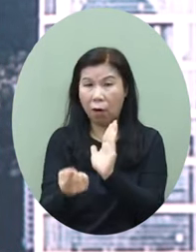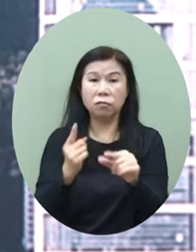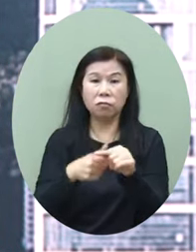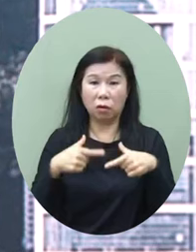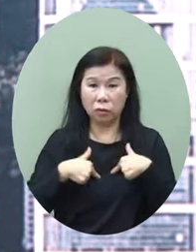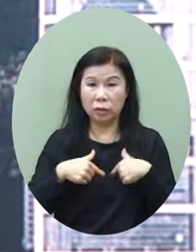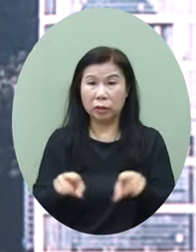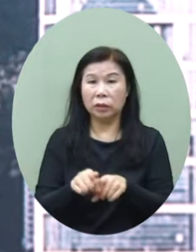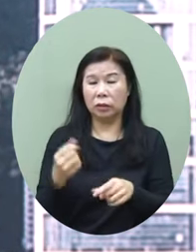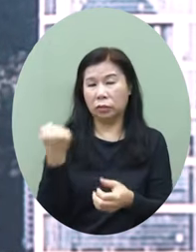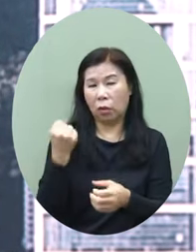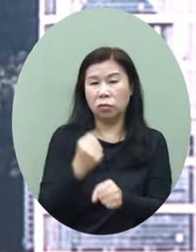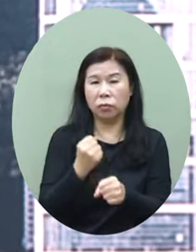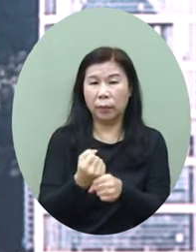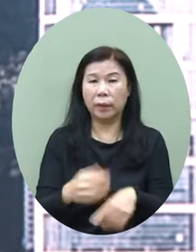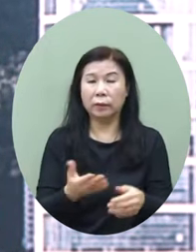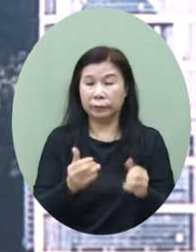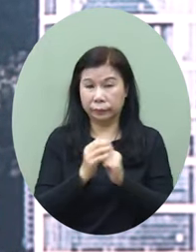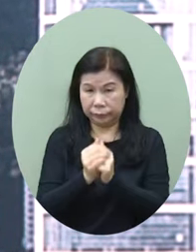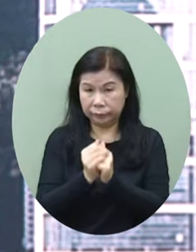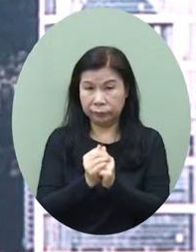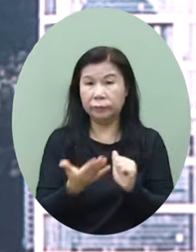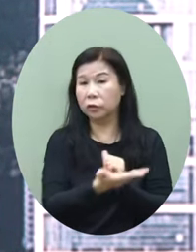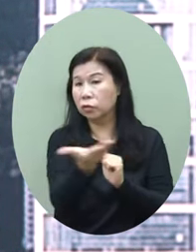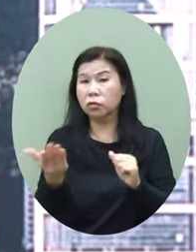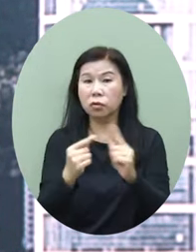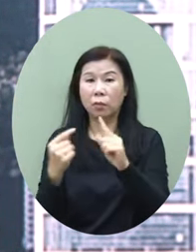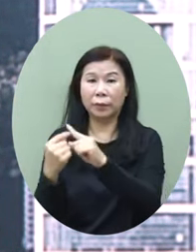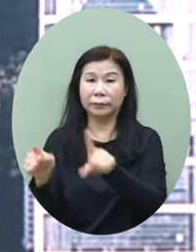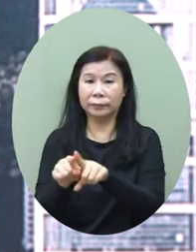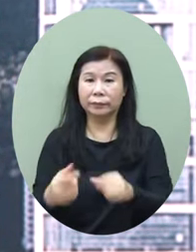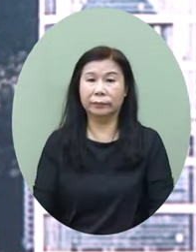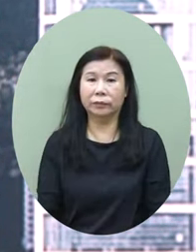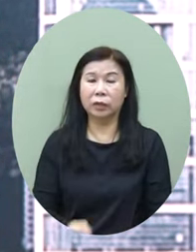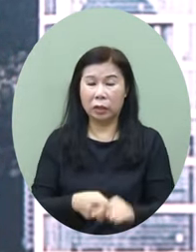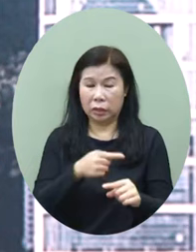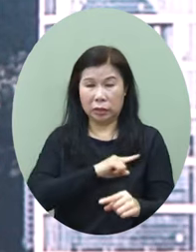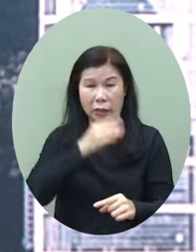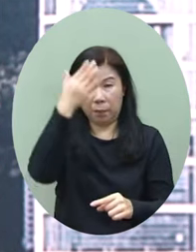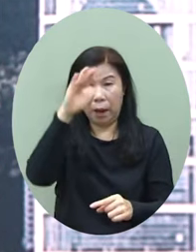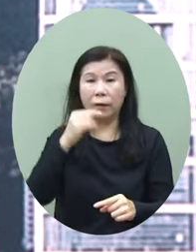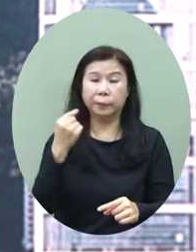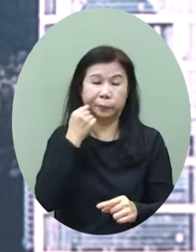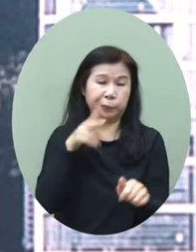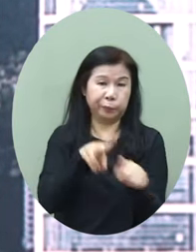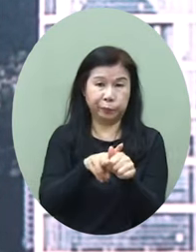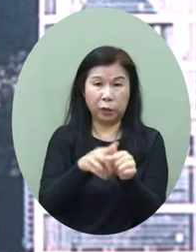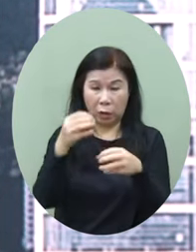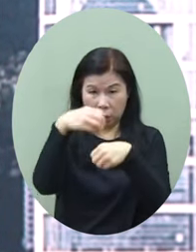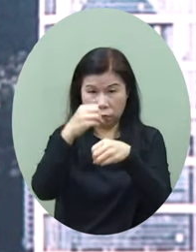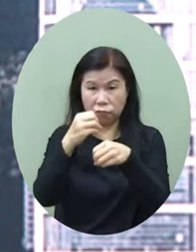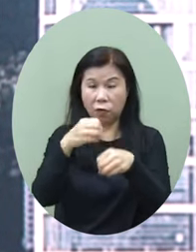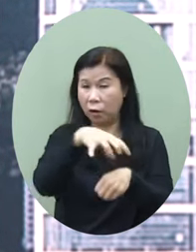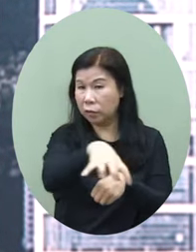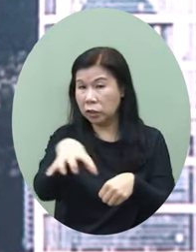和精力所以這裡真的懇請所有的居民當你知道你是屬於強制檢測範圍裡